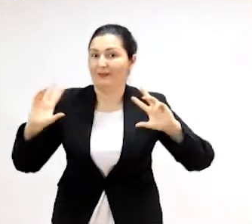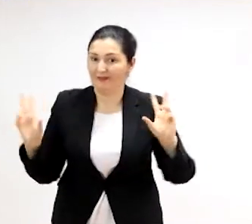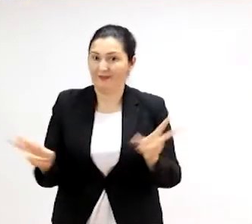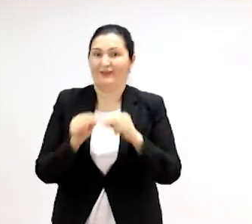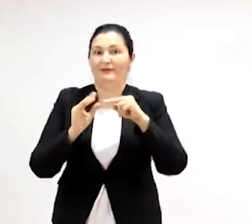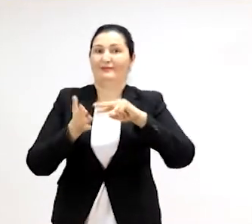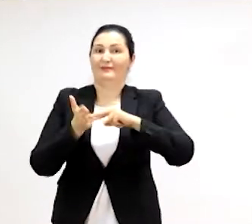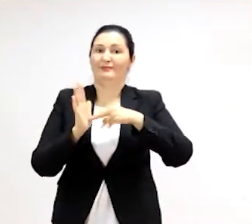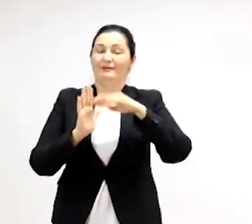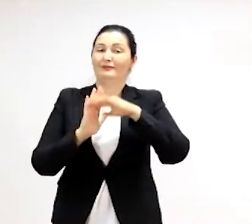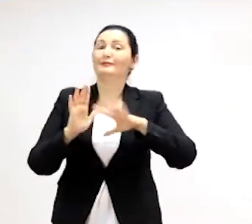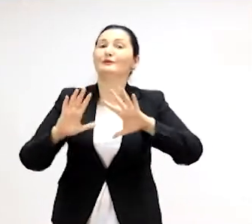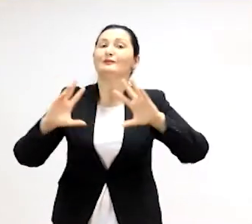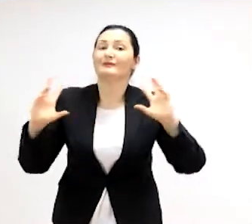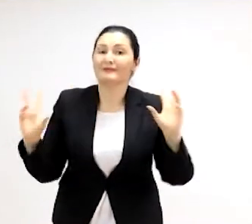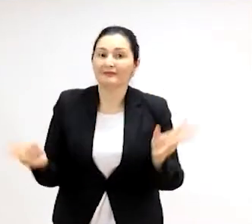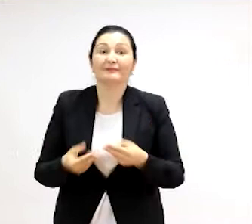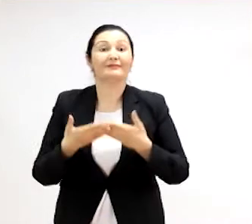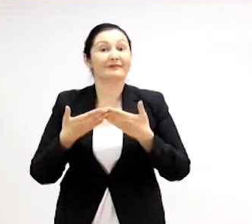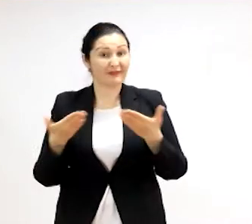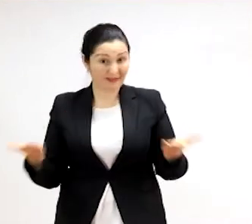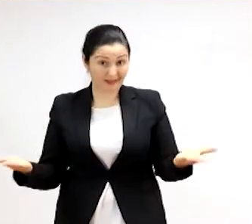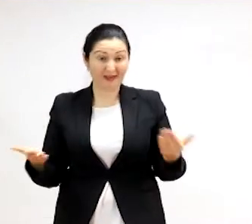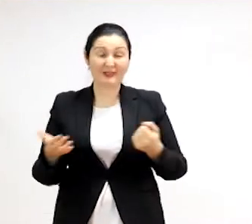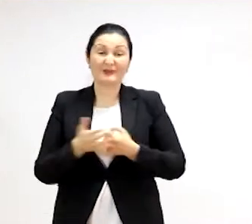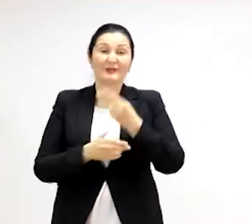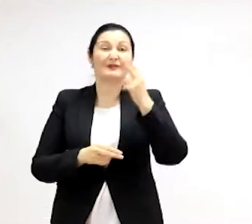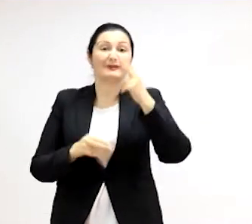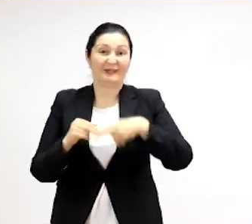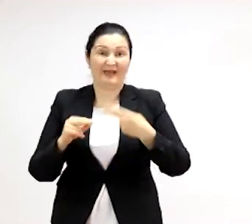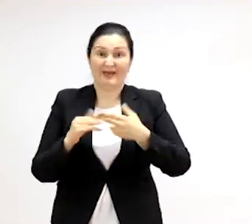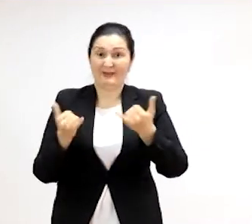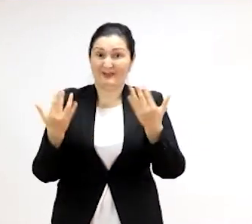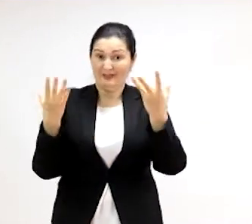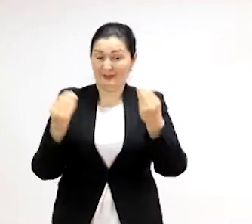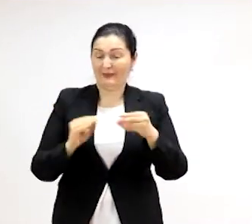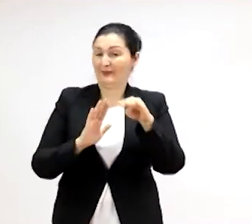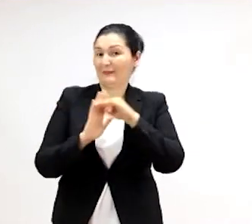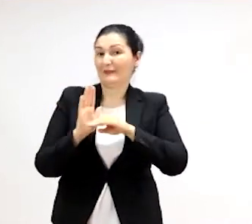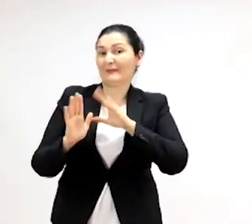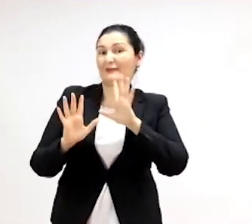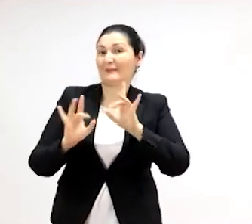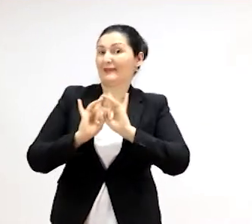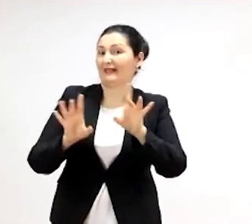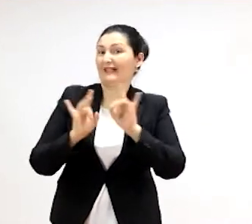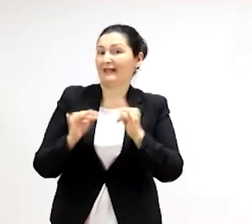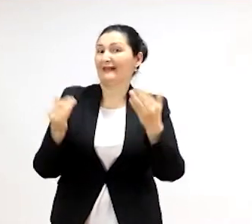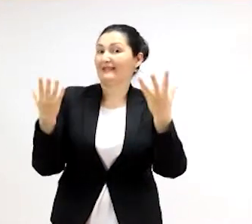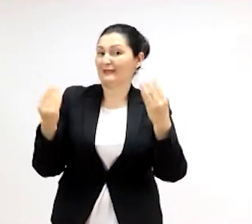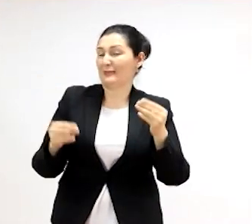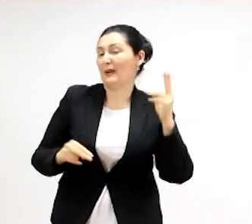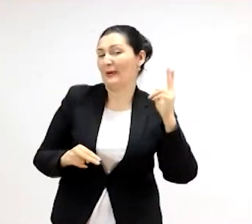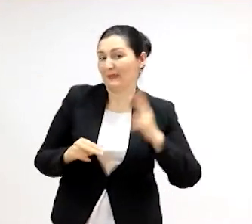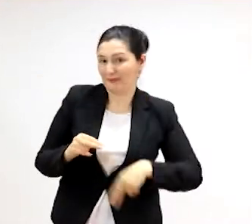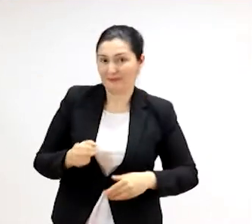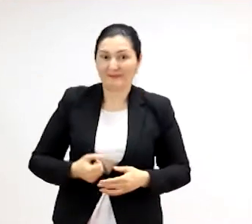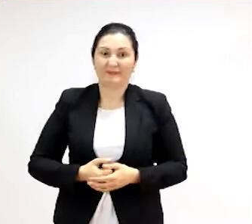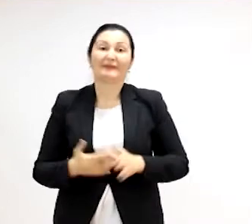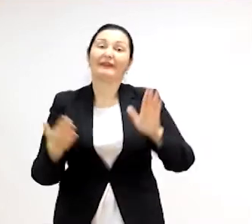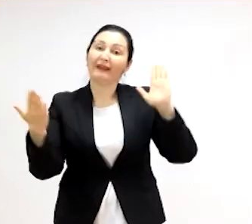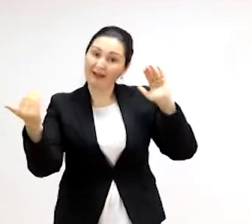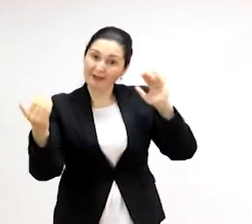мешавед. Инак, тамошобинони азиз, бо ҳамин барномаи мо ба охир расид.